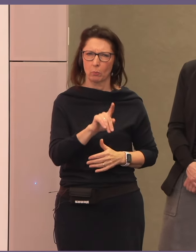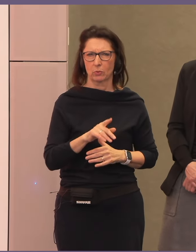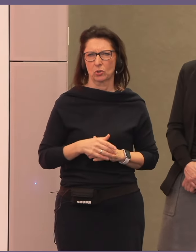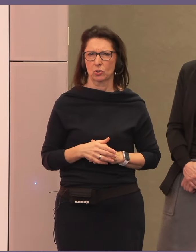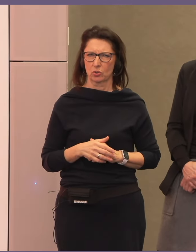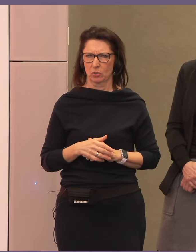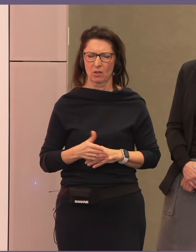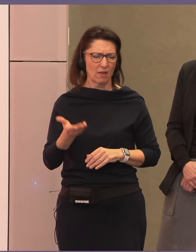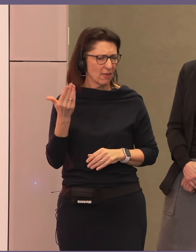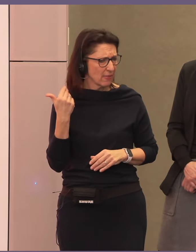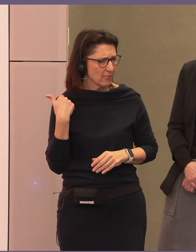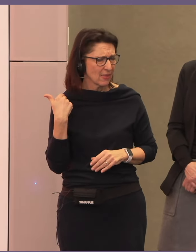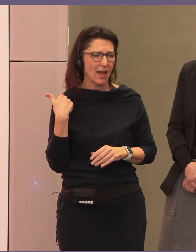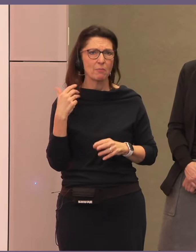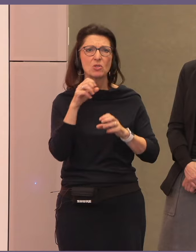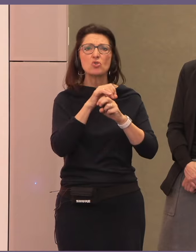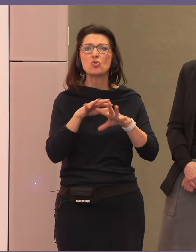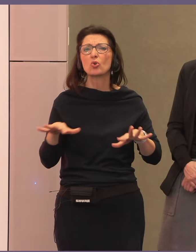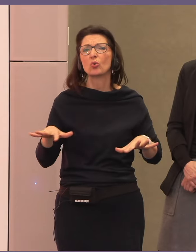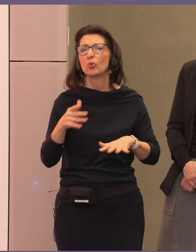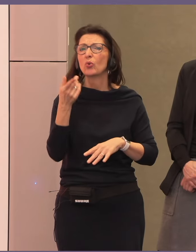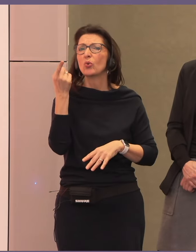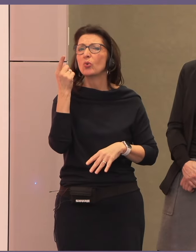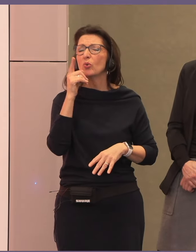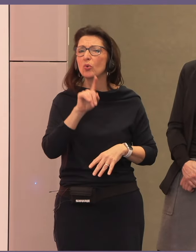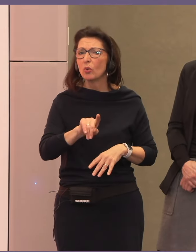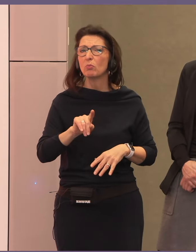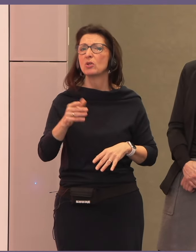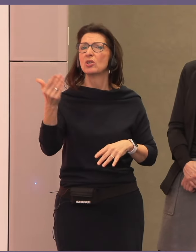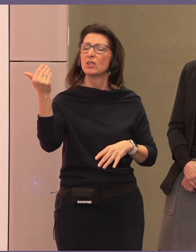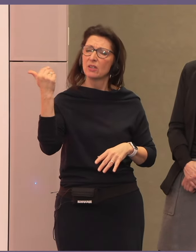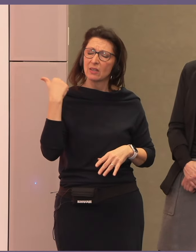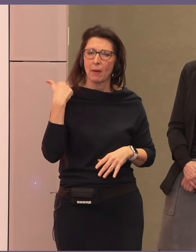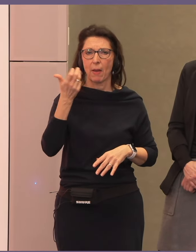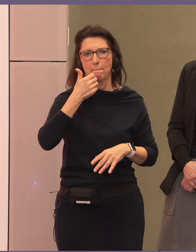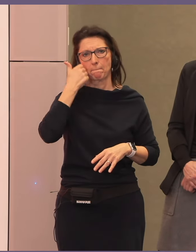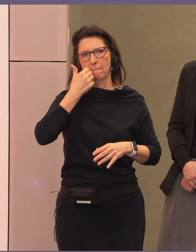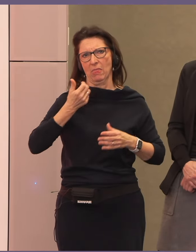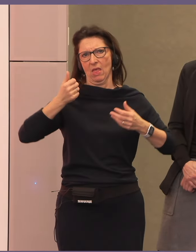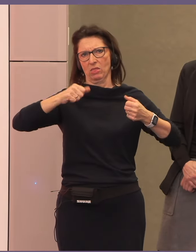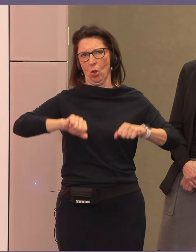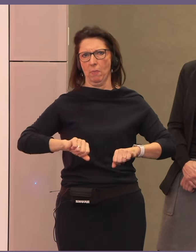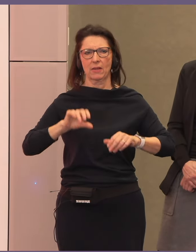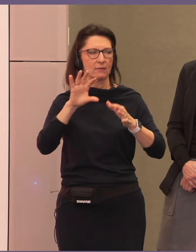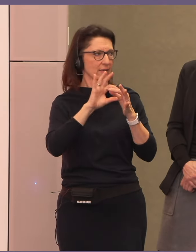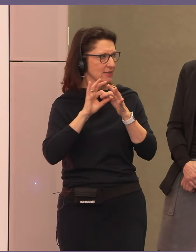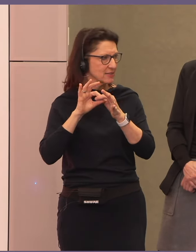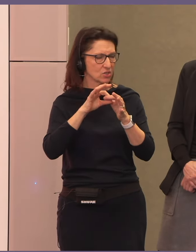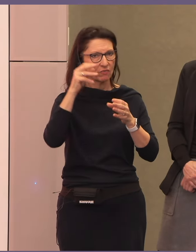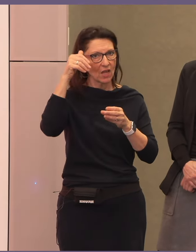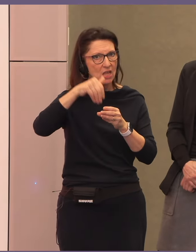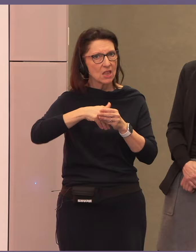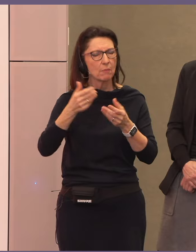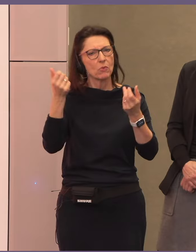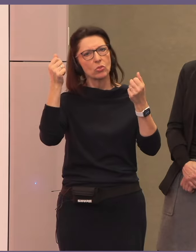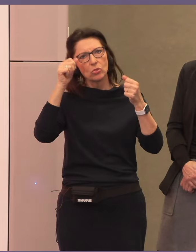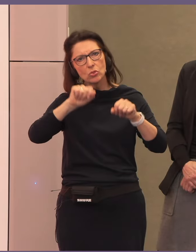strukturelles Merkmal patriarchal geprägter Gesellschaften wie unsere, nämlich eine